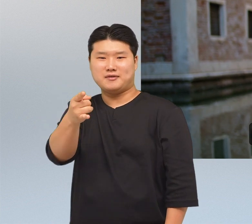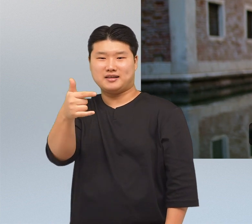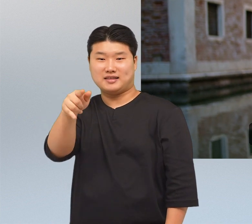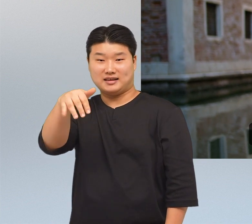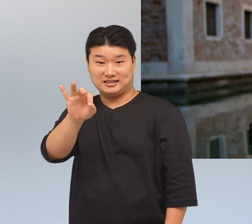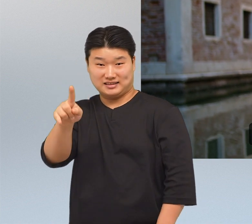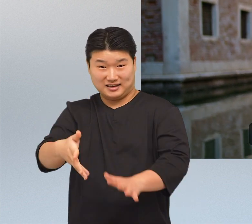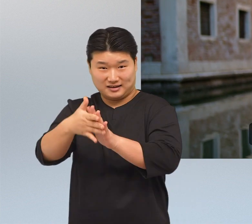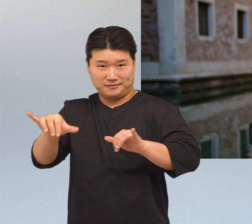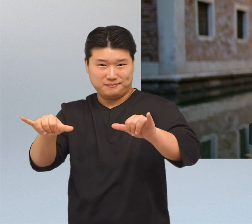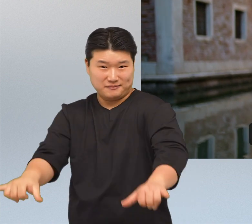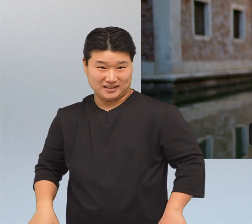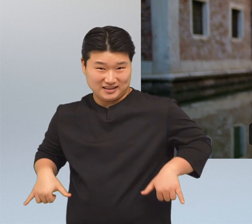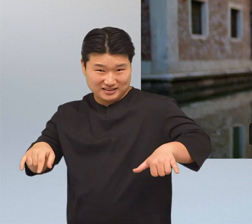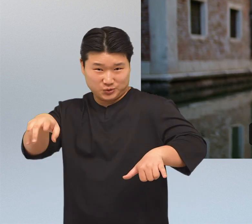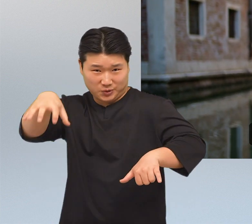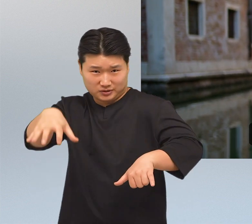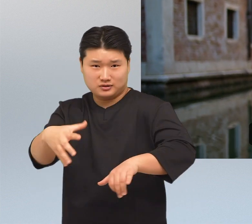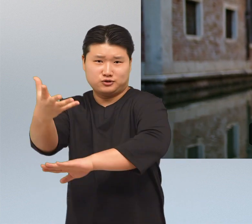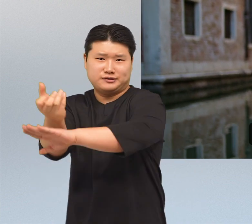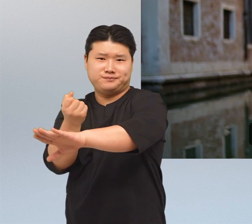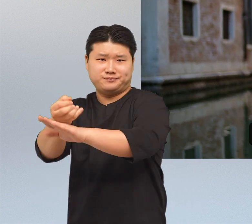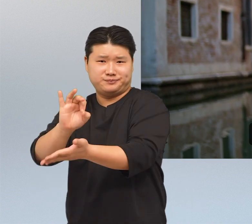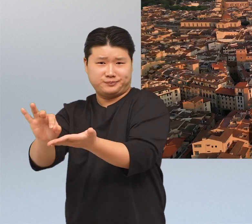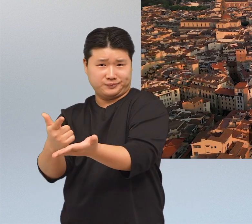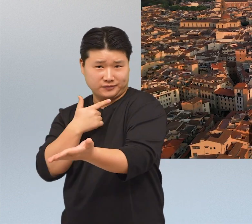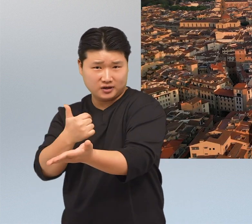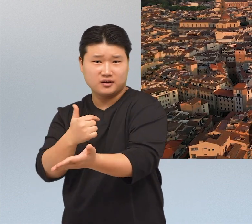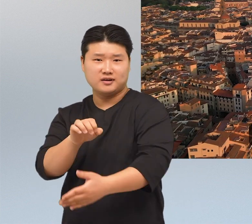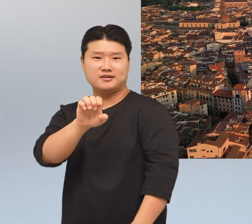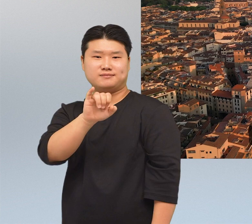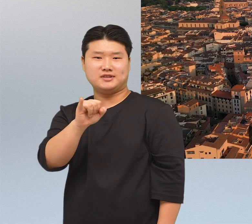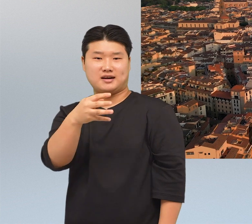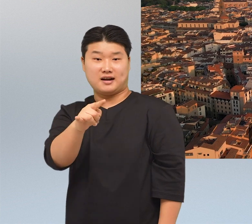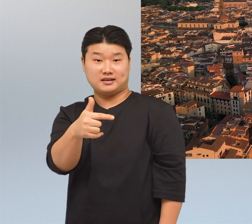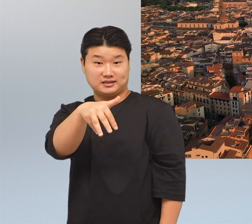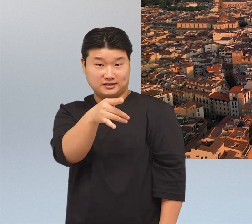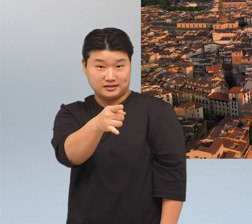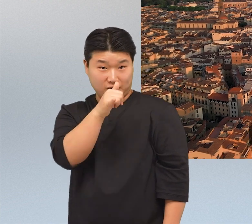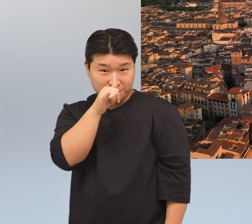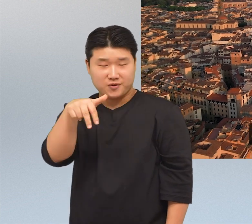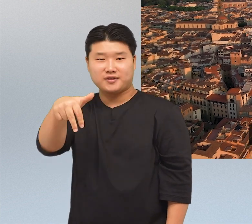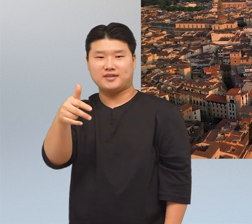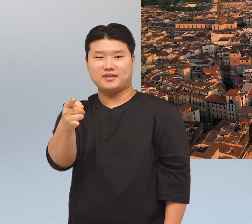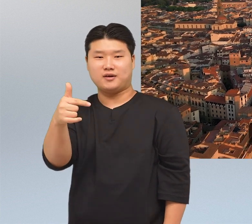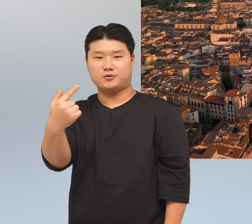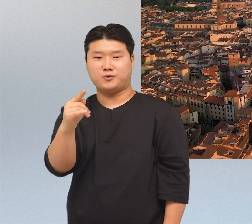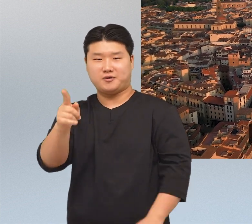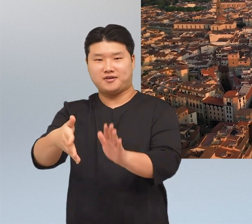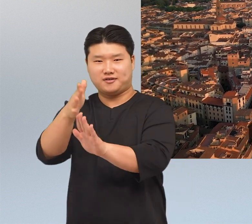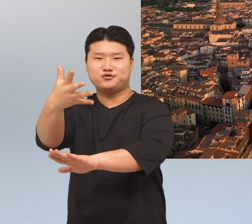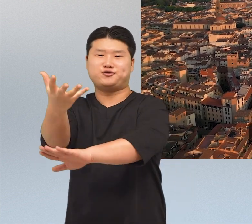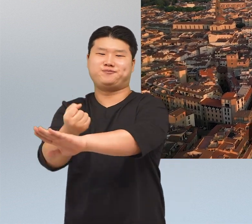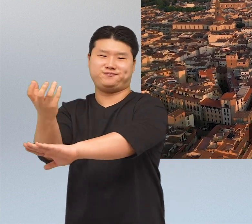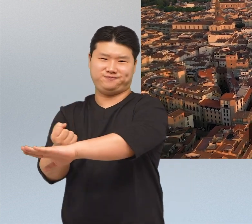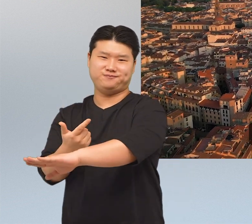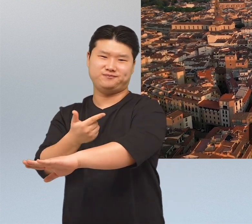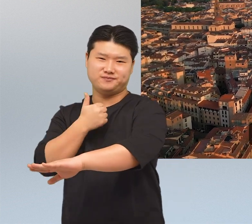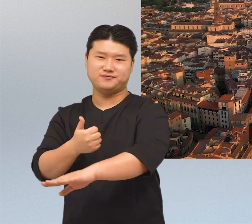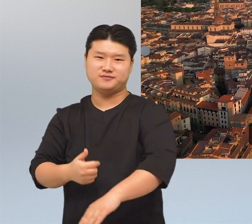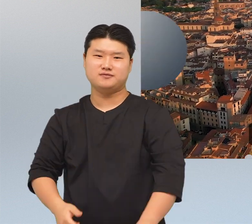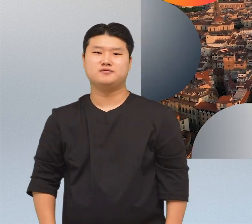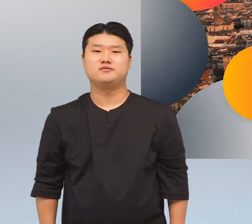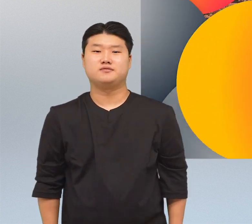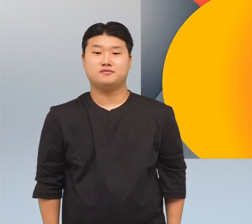당시 직물이 발달했던 이탈리아의 베네치아, 피렌체, 제노바에서 재료를 수입해